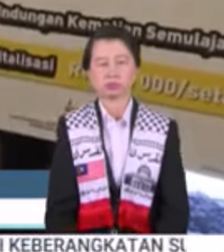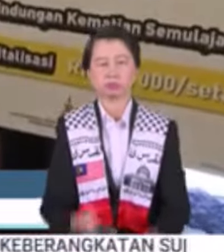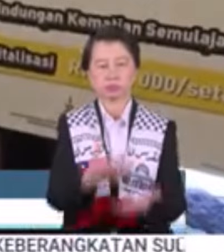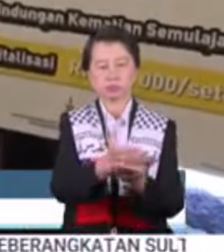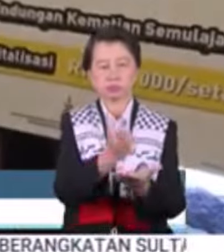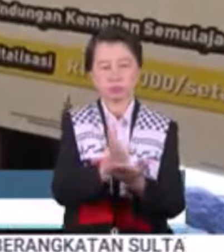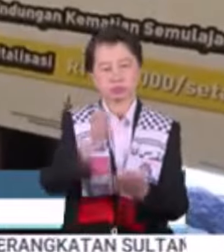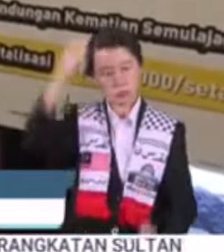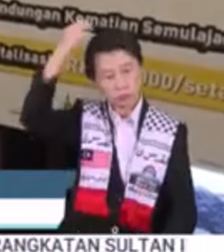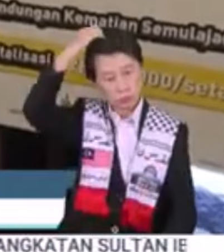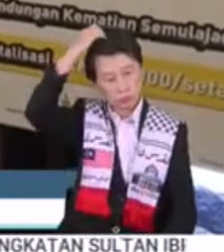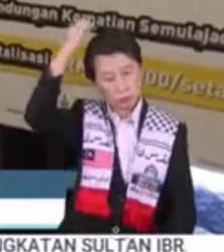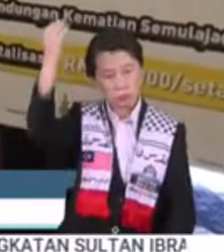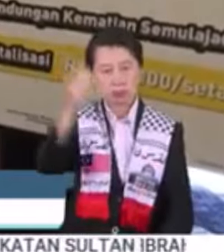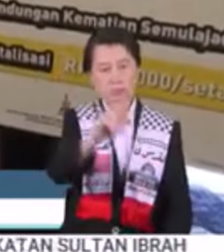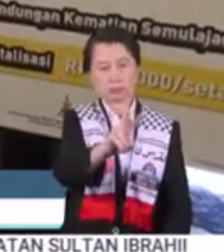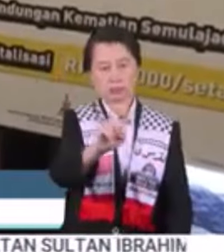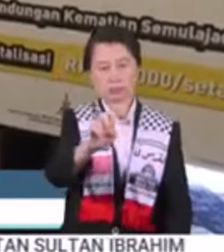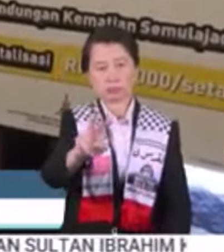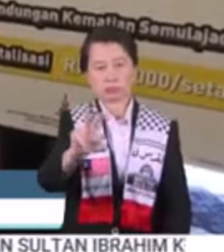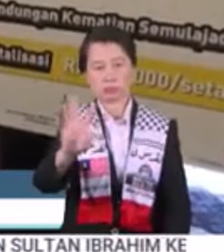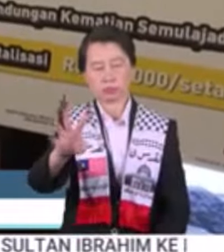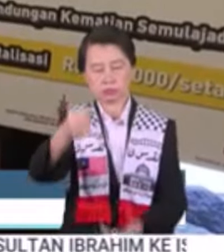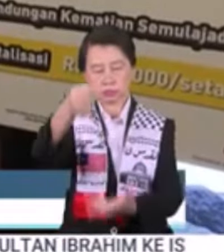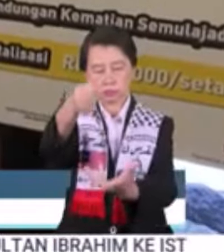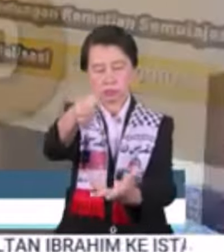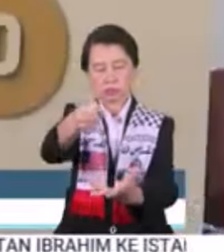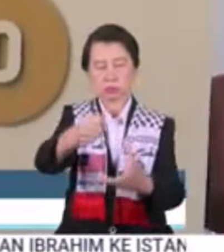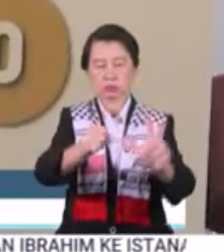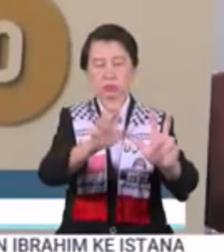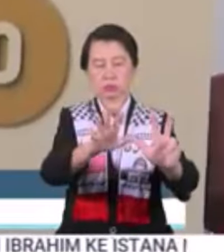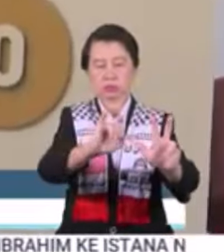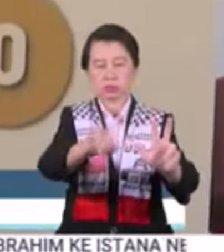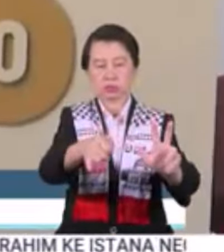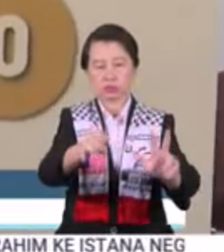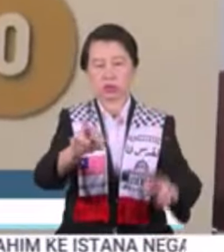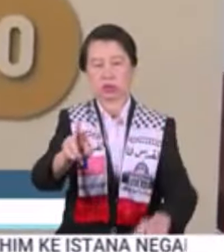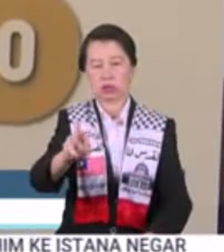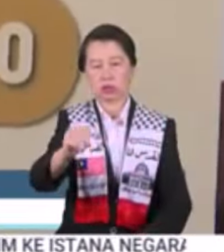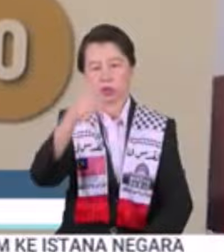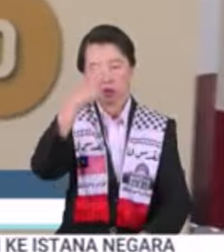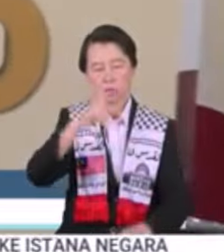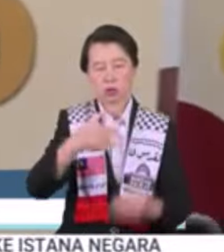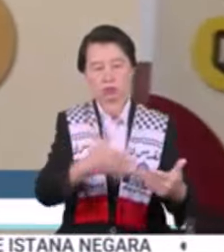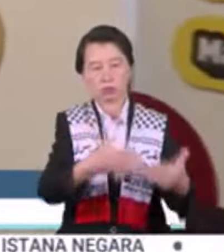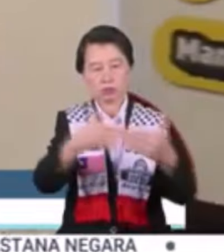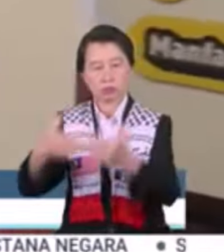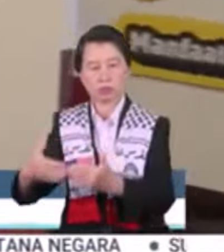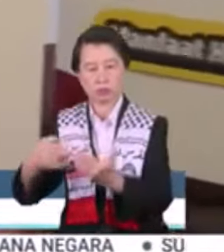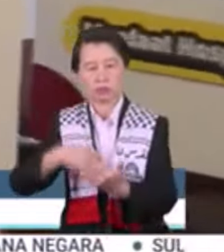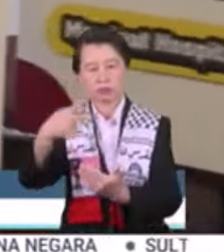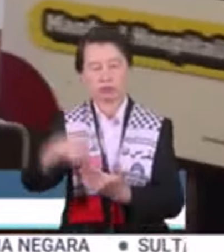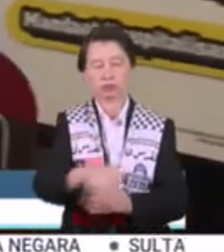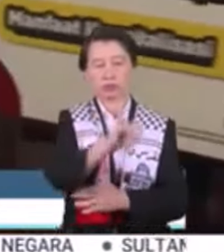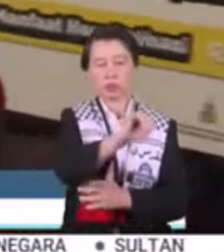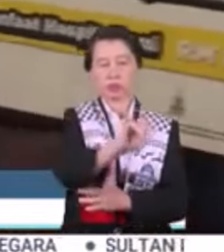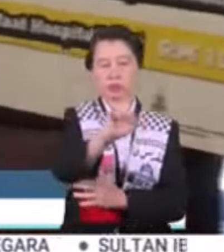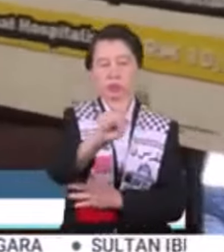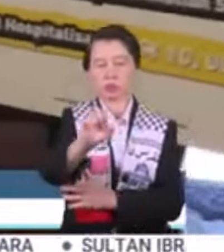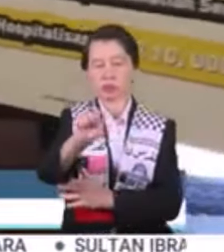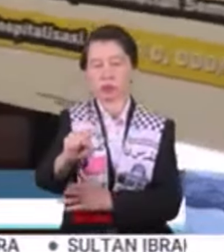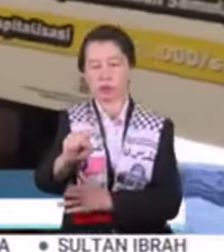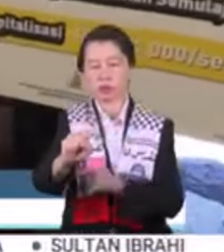Belanjawan Selangor 2024 memperuntuk RM35 juta ringgit bagi kesinambungan program